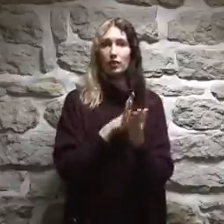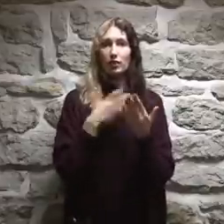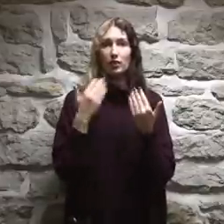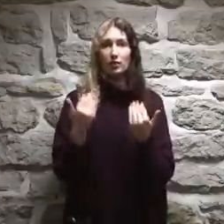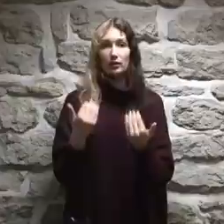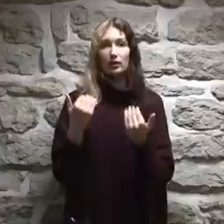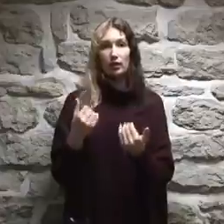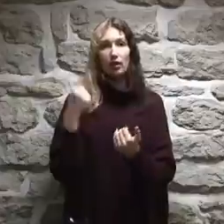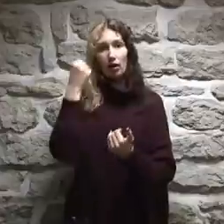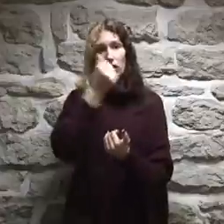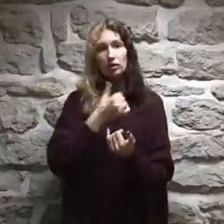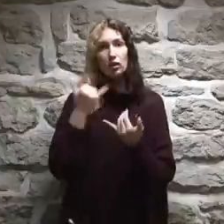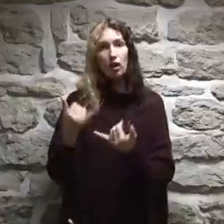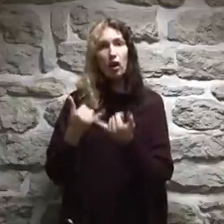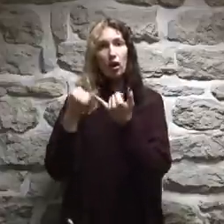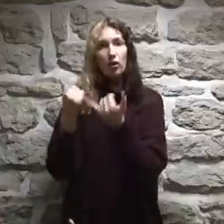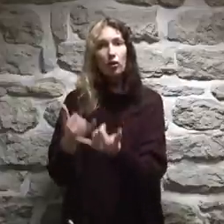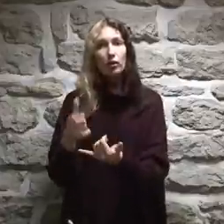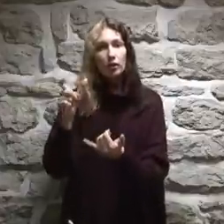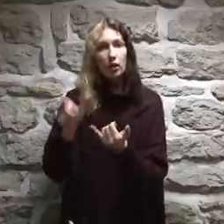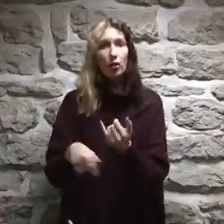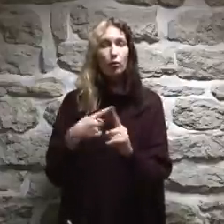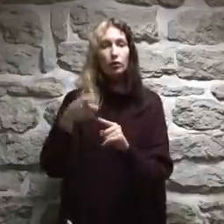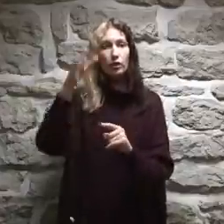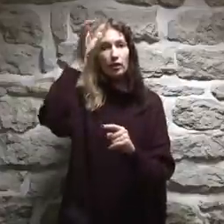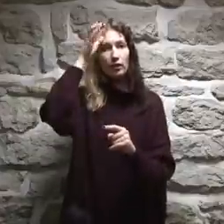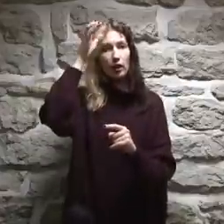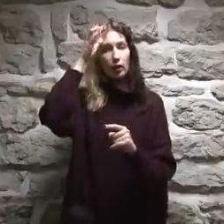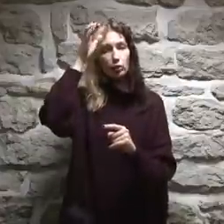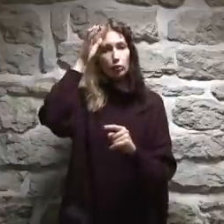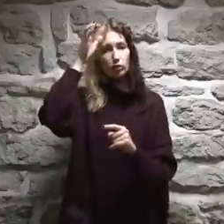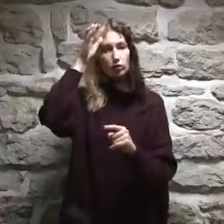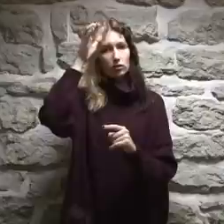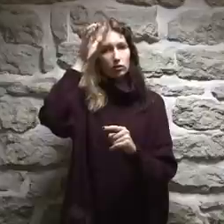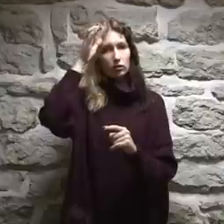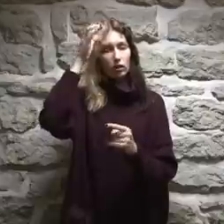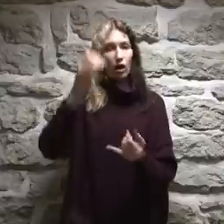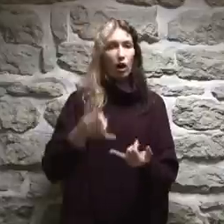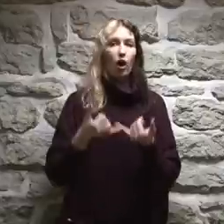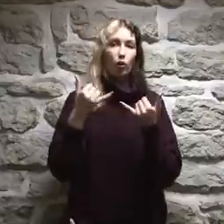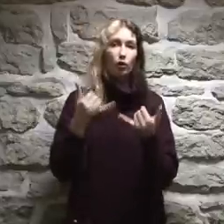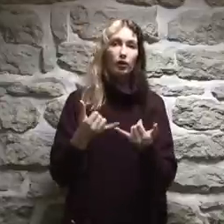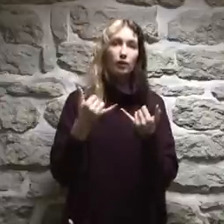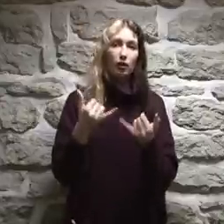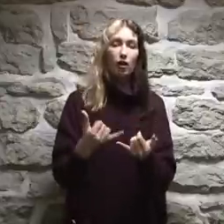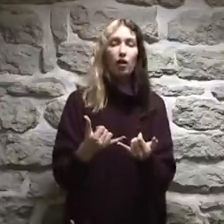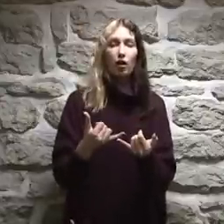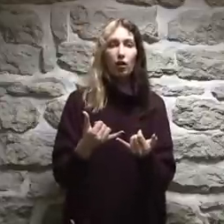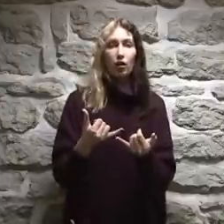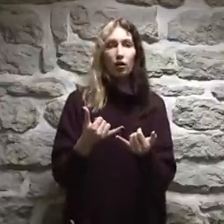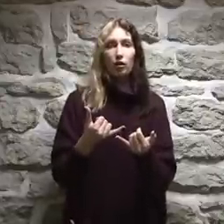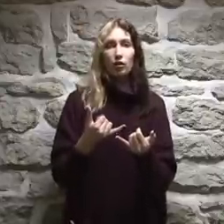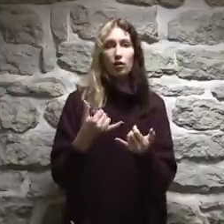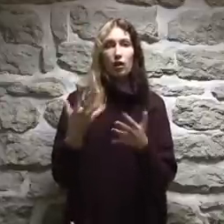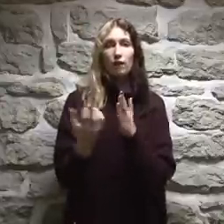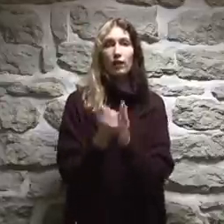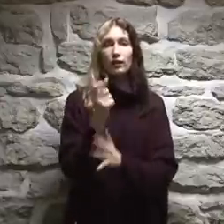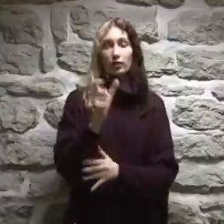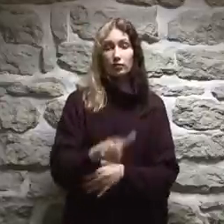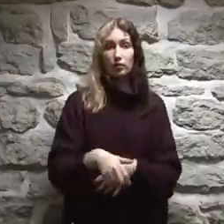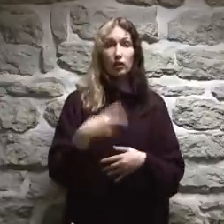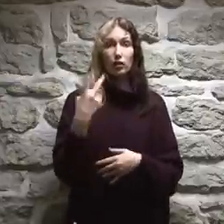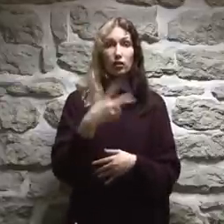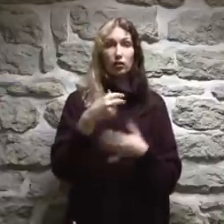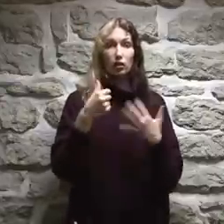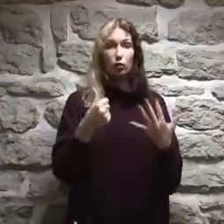laureaadi ja siis ka teaduse preemiate laureaadid. Ja olukorras, kus meil maailmas on